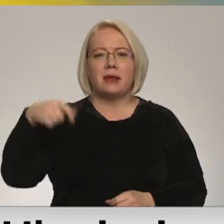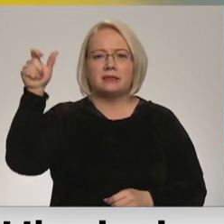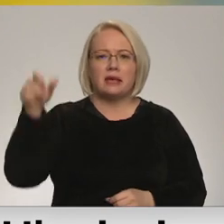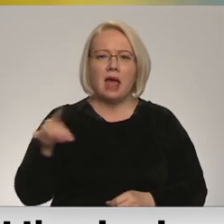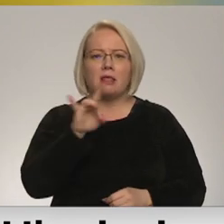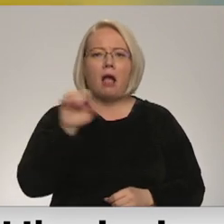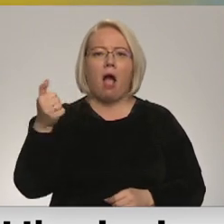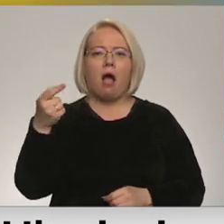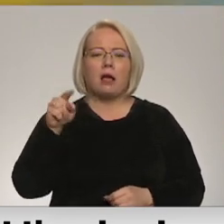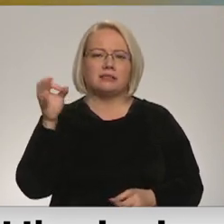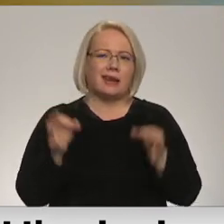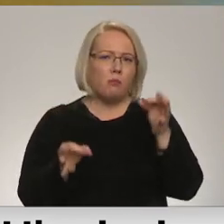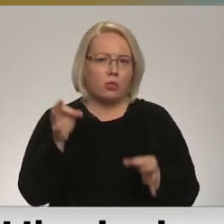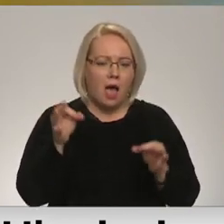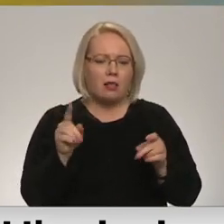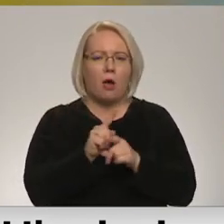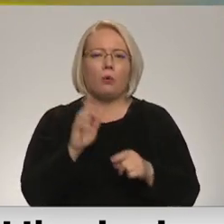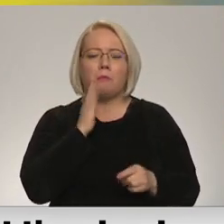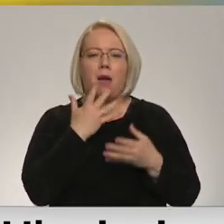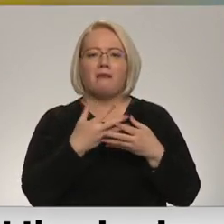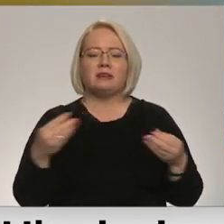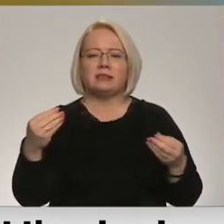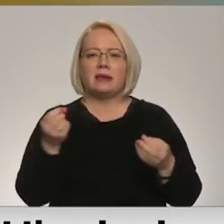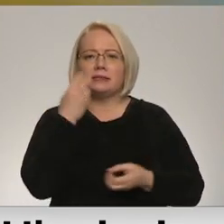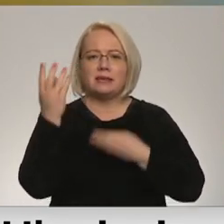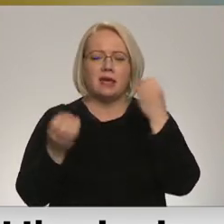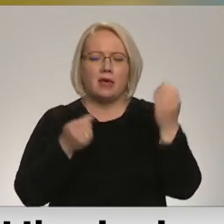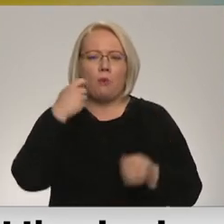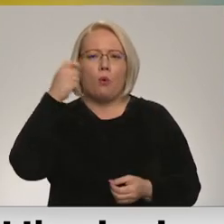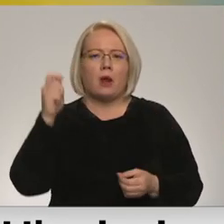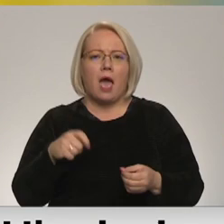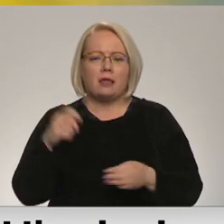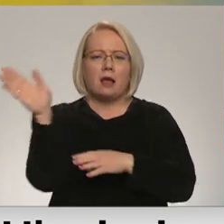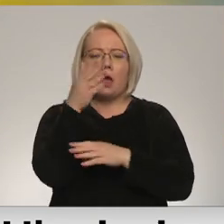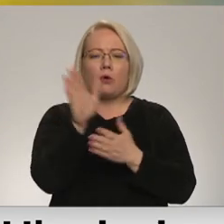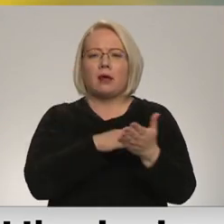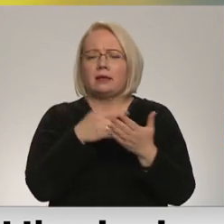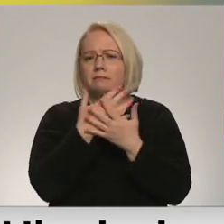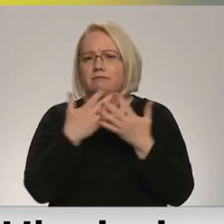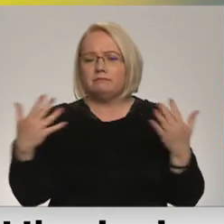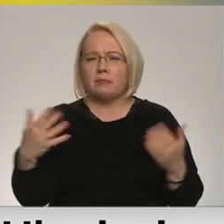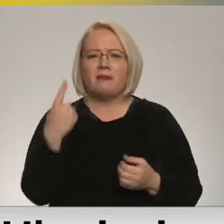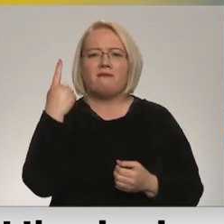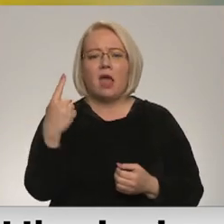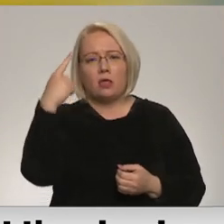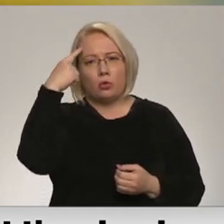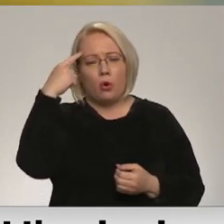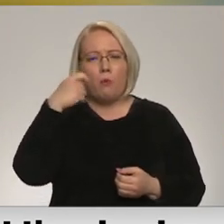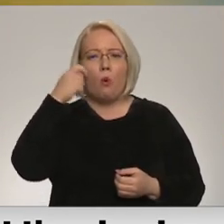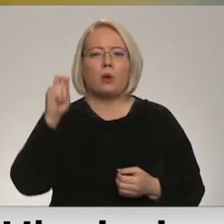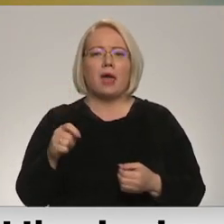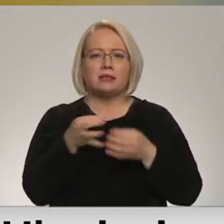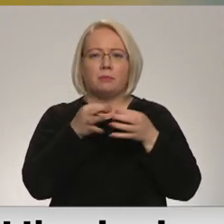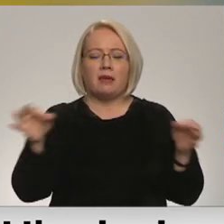Hāgas tribunālā un pavasara ziediem Ukrainas karoga krāsās. Tik dažādi, bet ar vienu domu par Ukrainas brīvību šodien gājienā